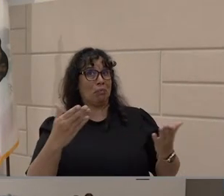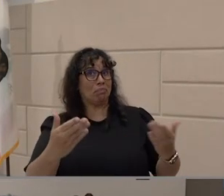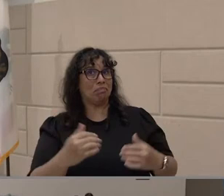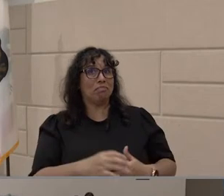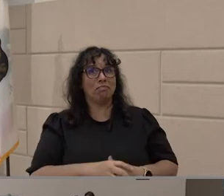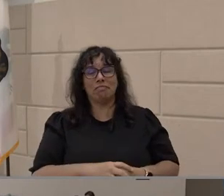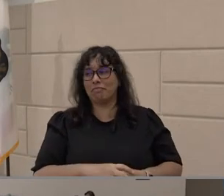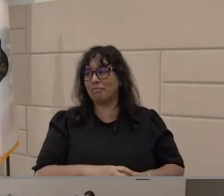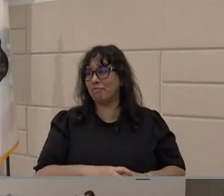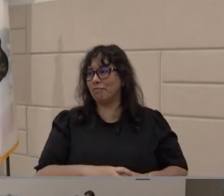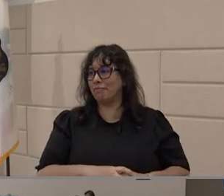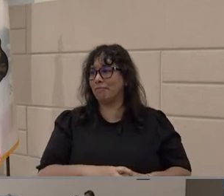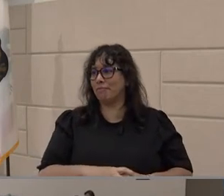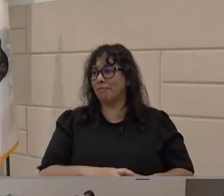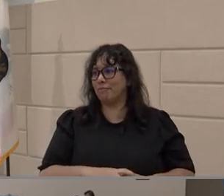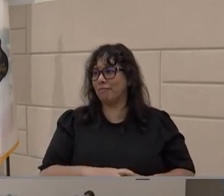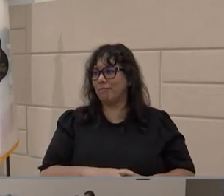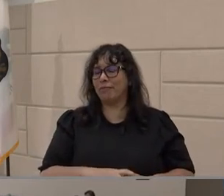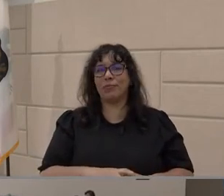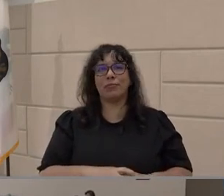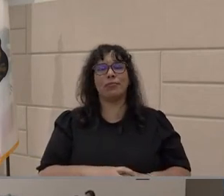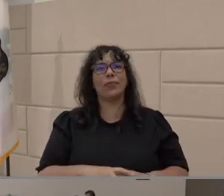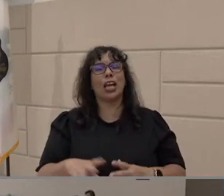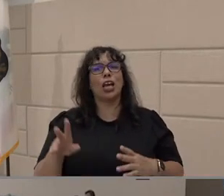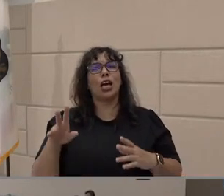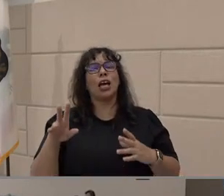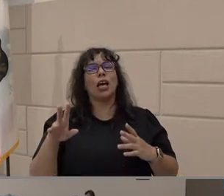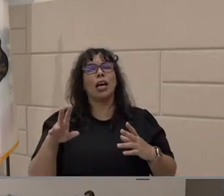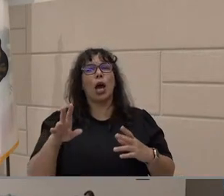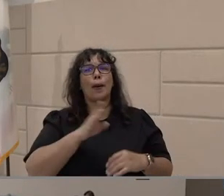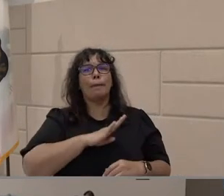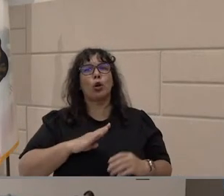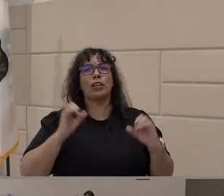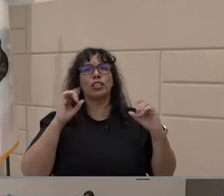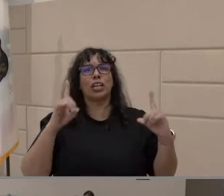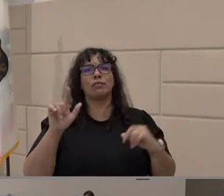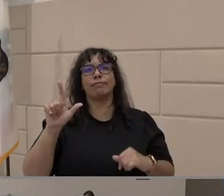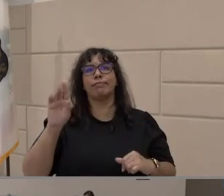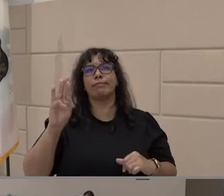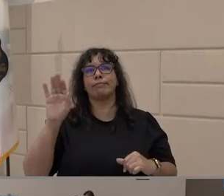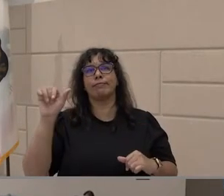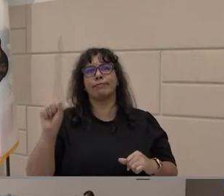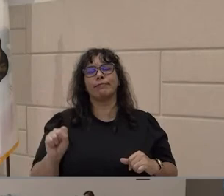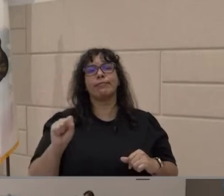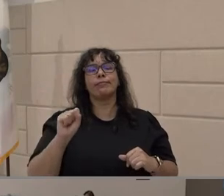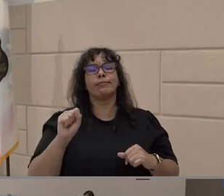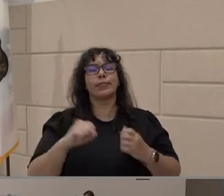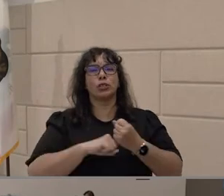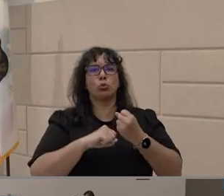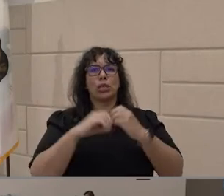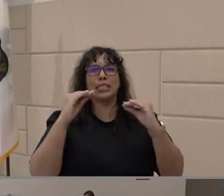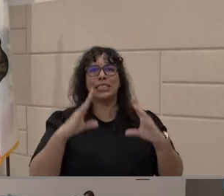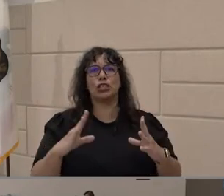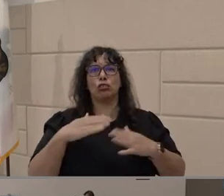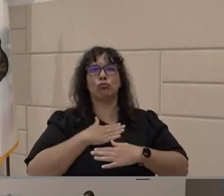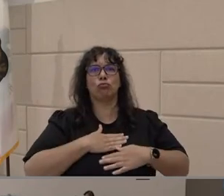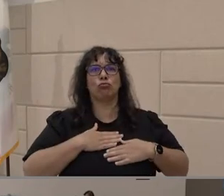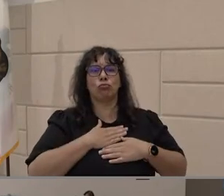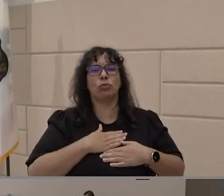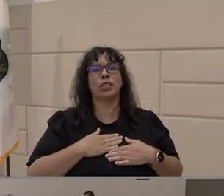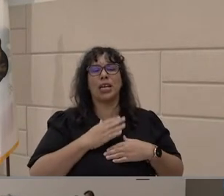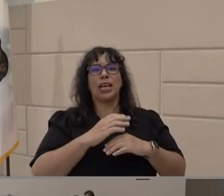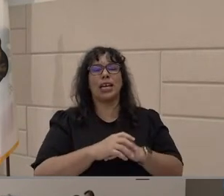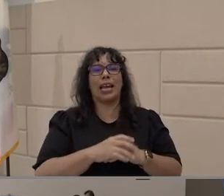លោកស្រីខឺសំអានក្រោយនឹងបើយើងស្ដាប់និយាយពីសេក្រេតារីសម្រាប់ទទួលនឹងការគ្រប់គ្រងដ